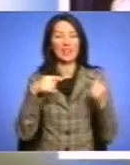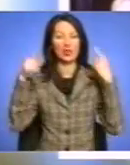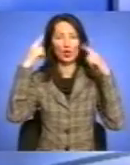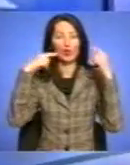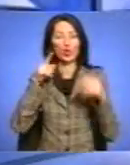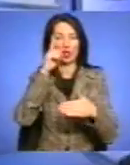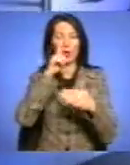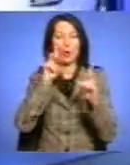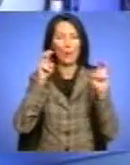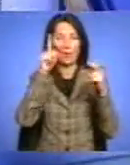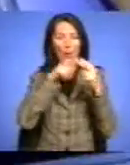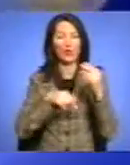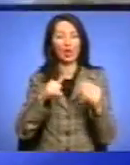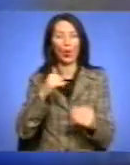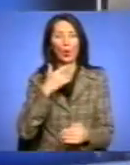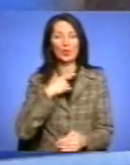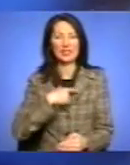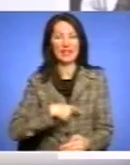себе».